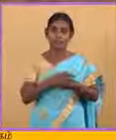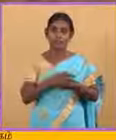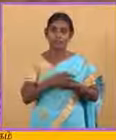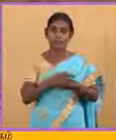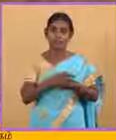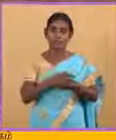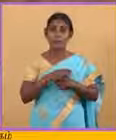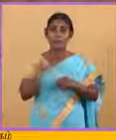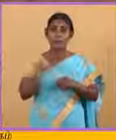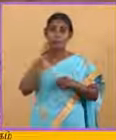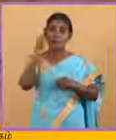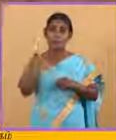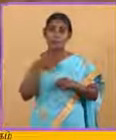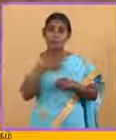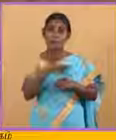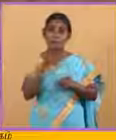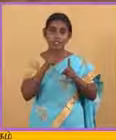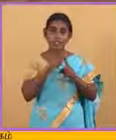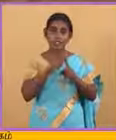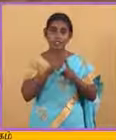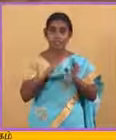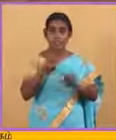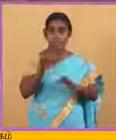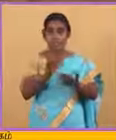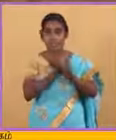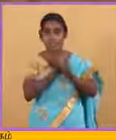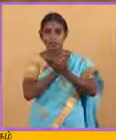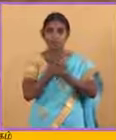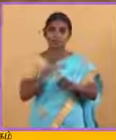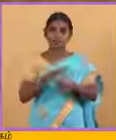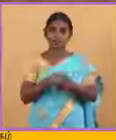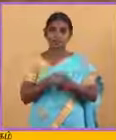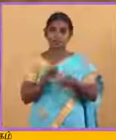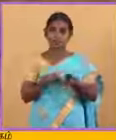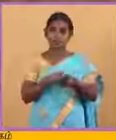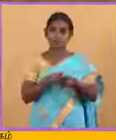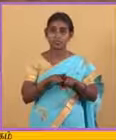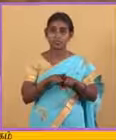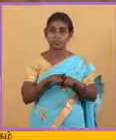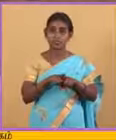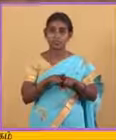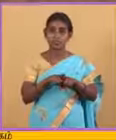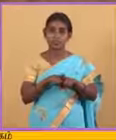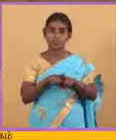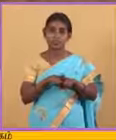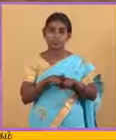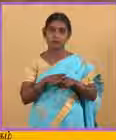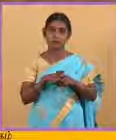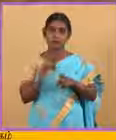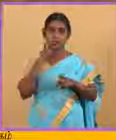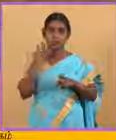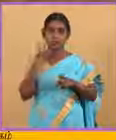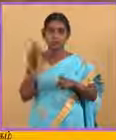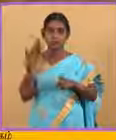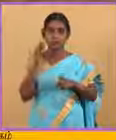மீது மிகுந்த நட்பும் பற்றும் கொண்டவர். அப்படி இருந்த அந்த புலவர் உடன் இருக்கிறார்.